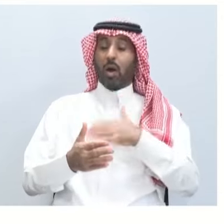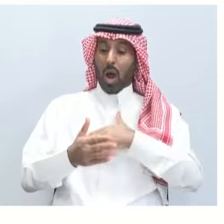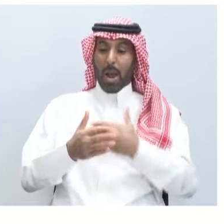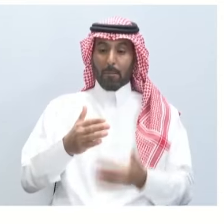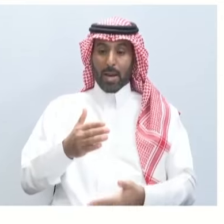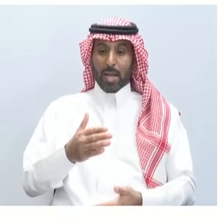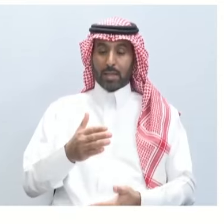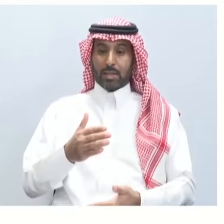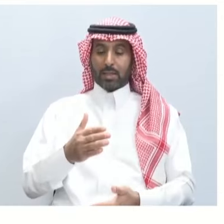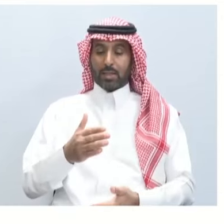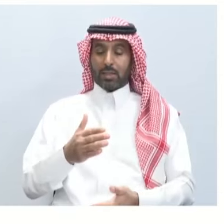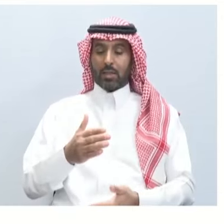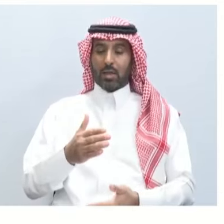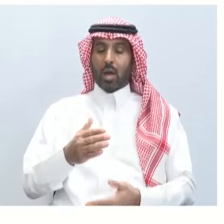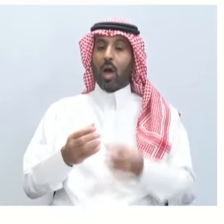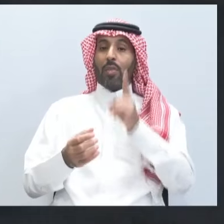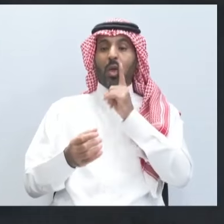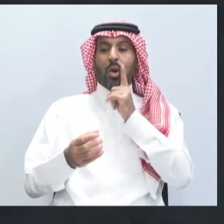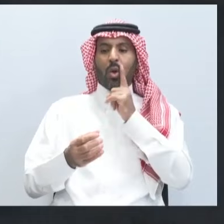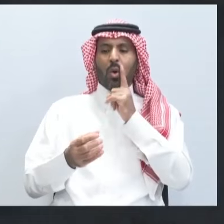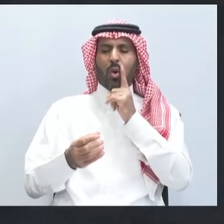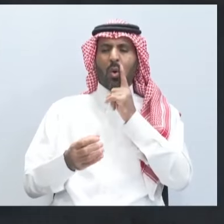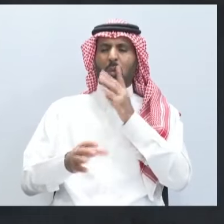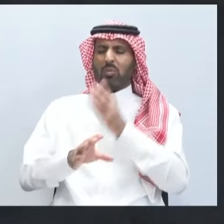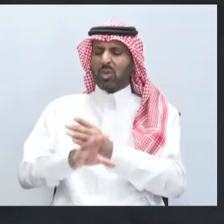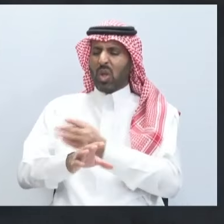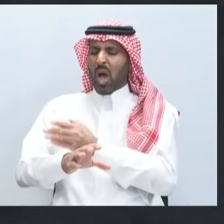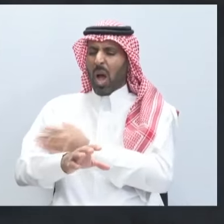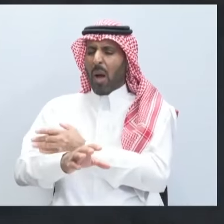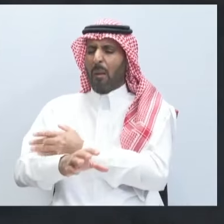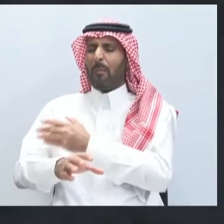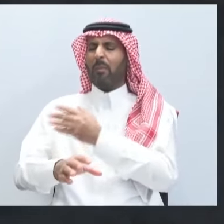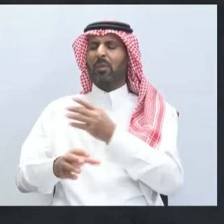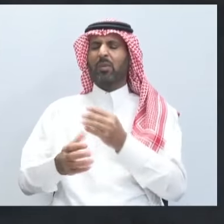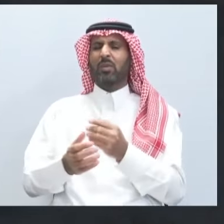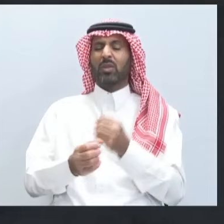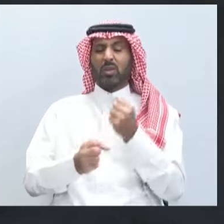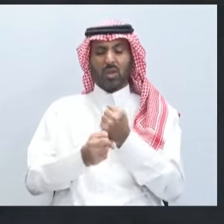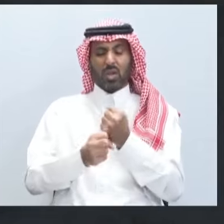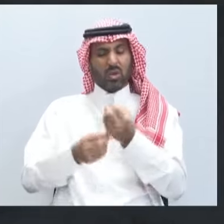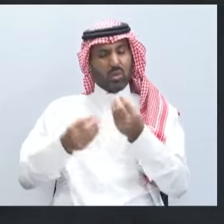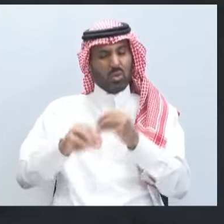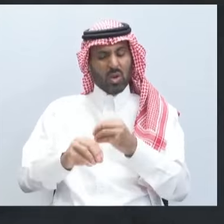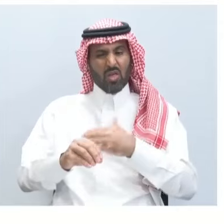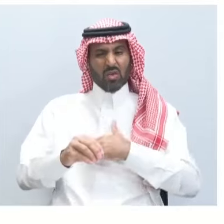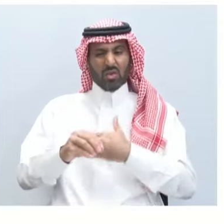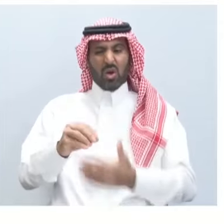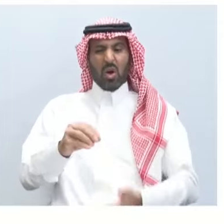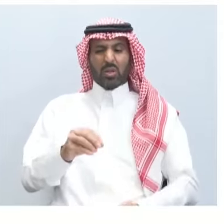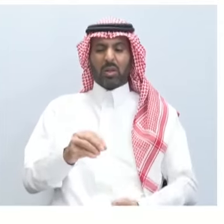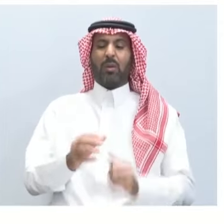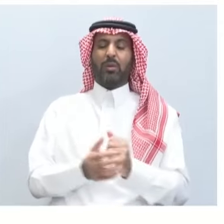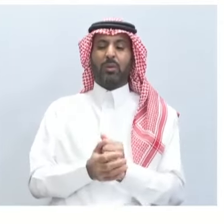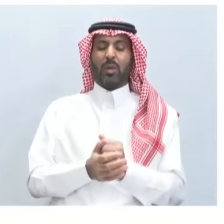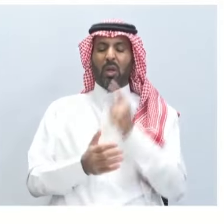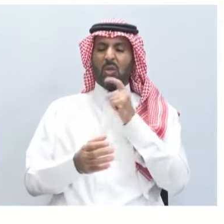الام قد بذلت لهذا الصغير لهذا الطفل الشيء الكثير من ذلك انها حملته